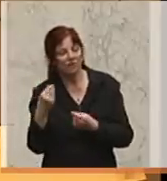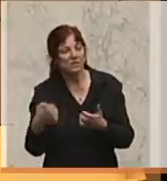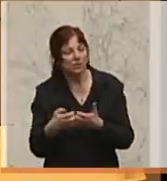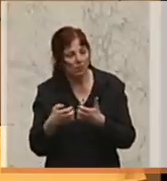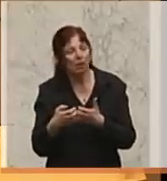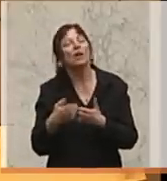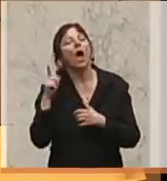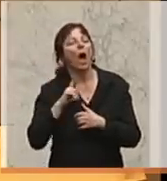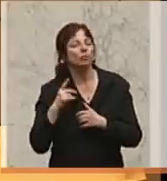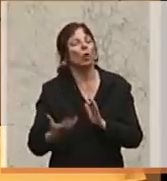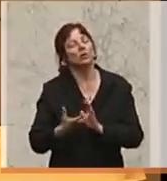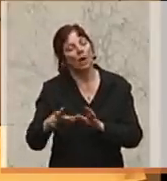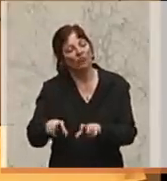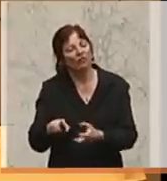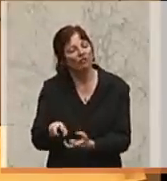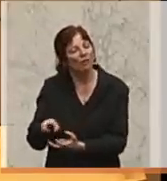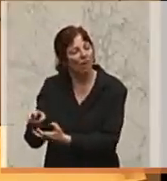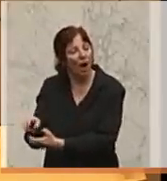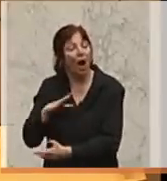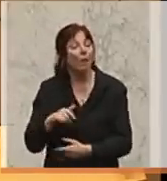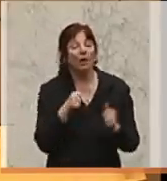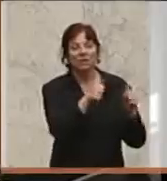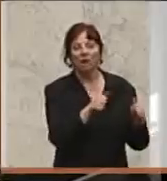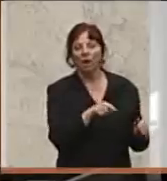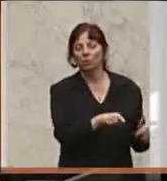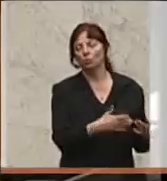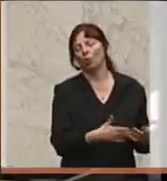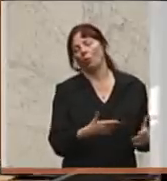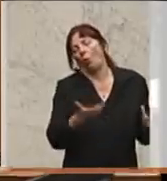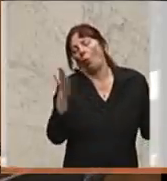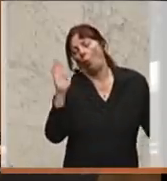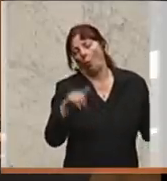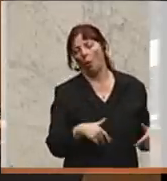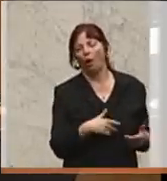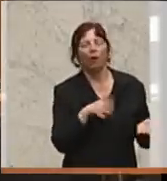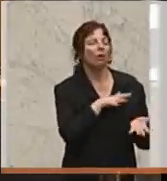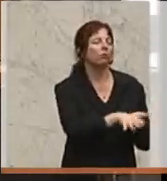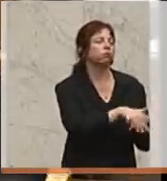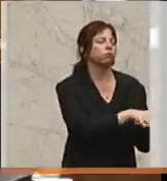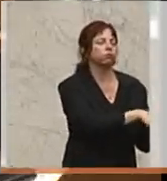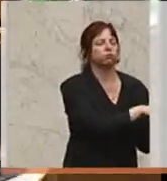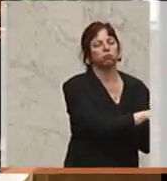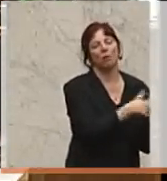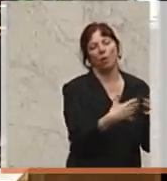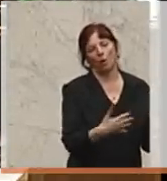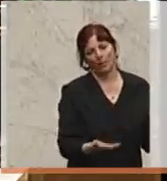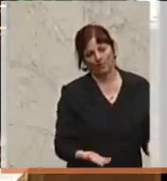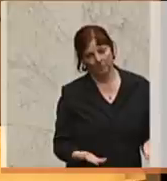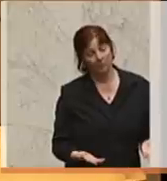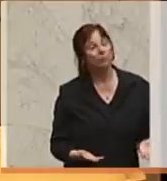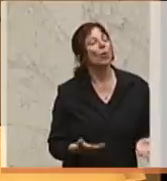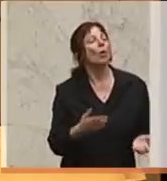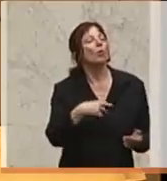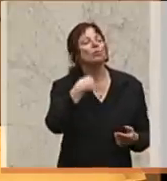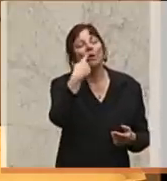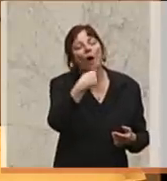fröhlichsten aller Urstände, die es überhaupt gibt. Und was kommt dann noch dazu als Ausrede? Der